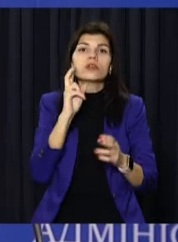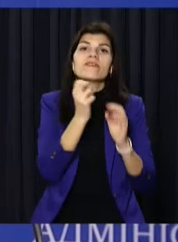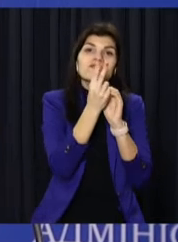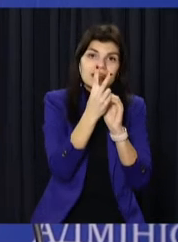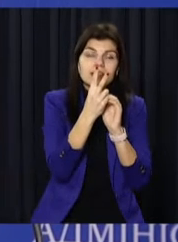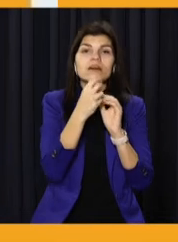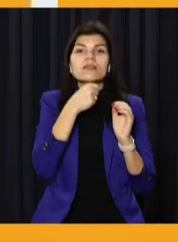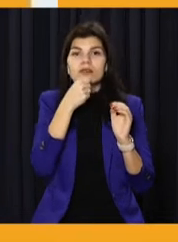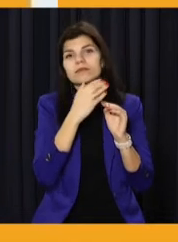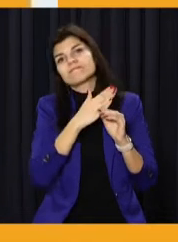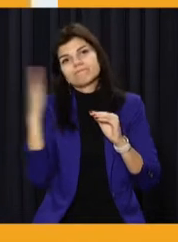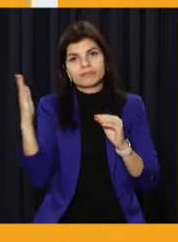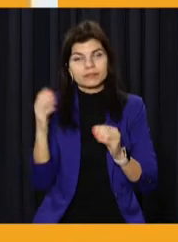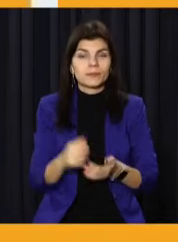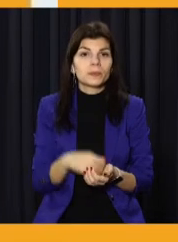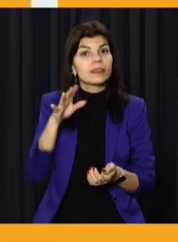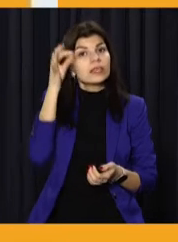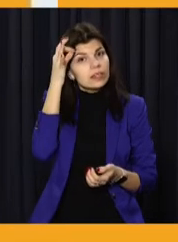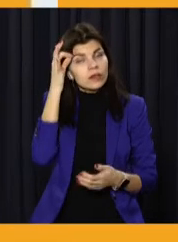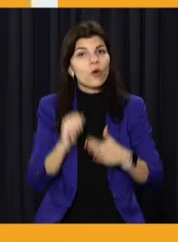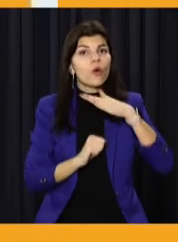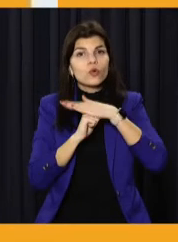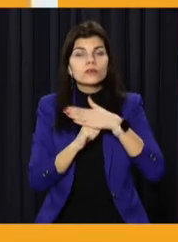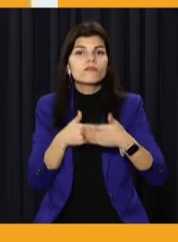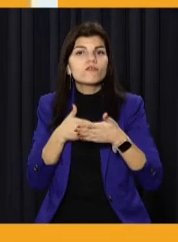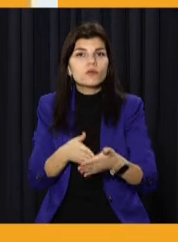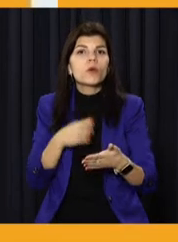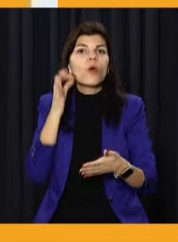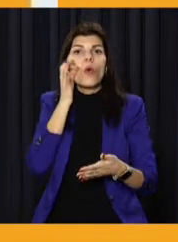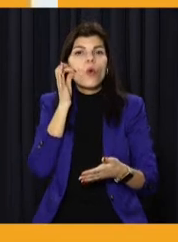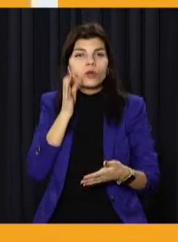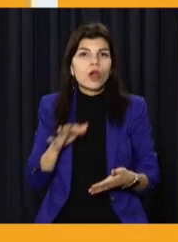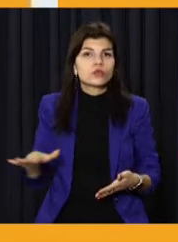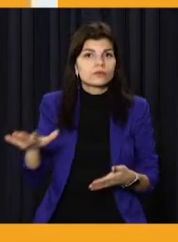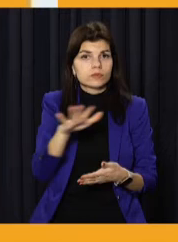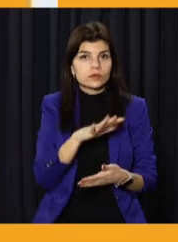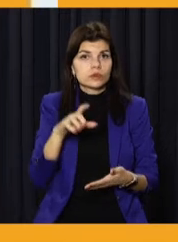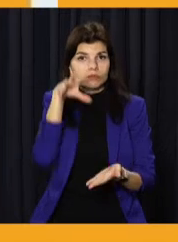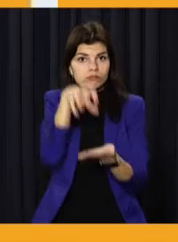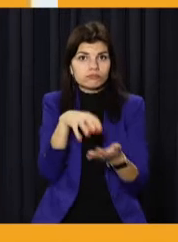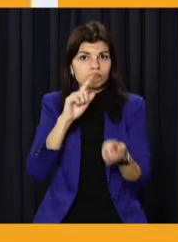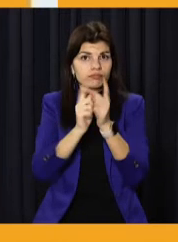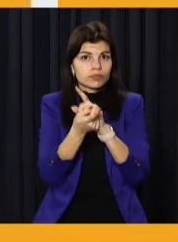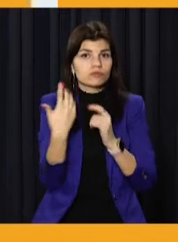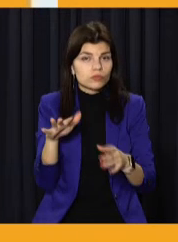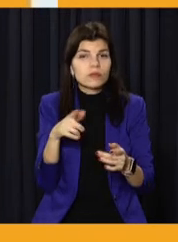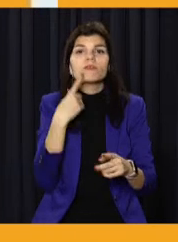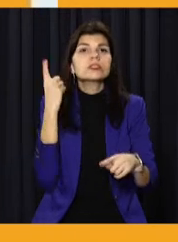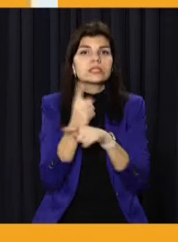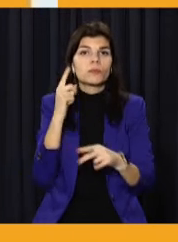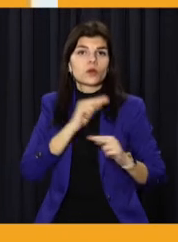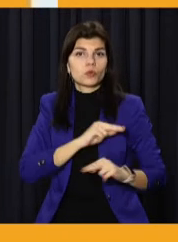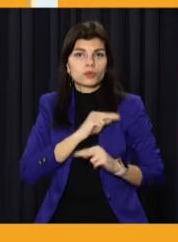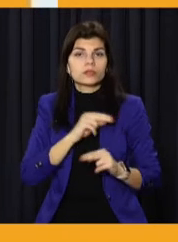12 років. Нагадаємо, основні обмеження помаранчевої карантинної зони. У таких регіонах заборонені